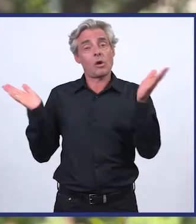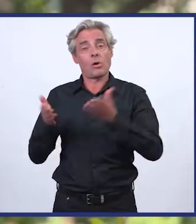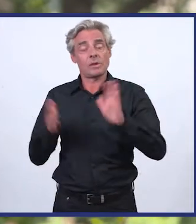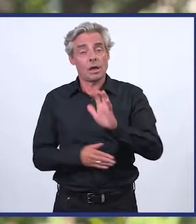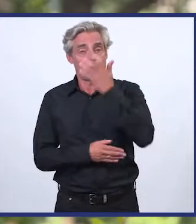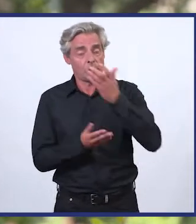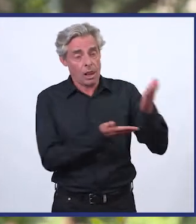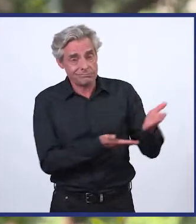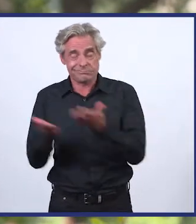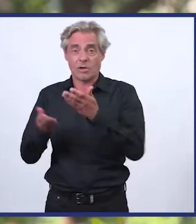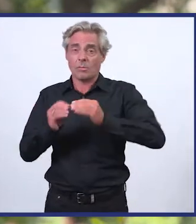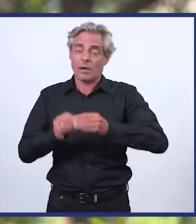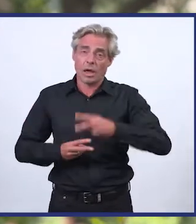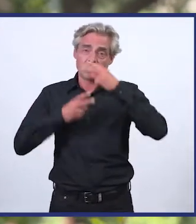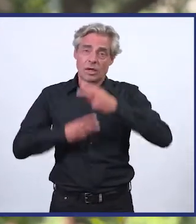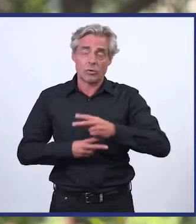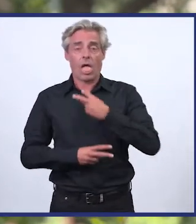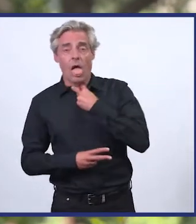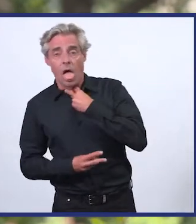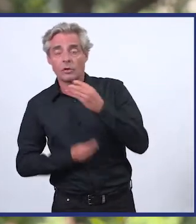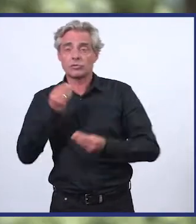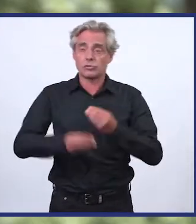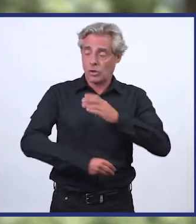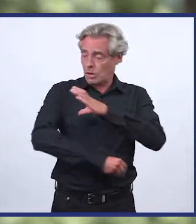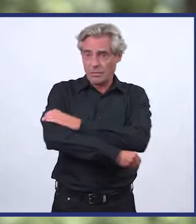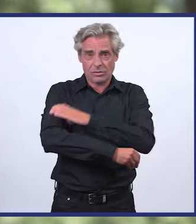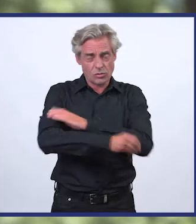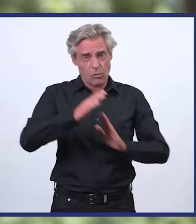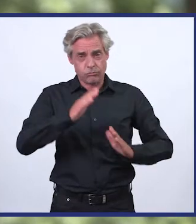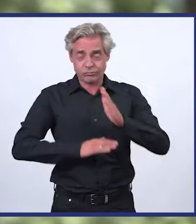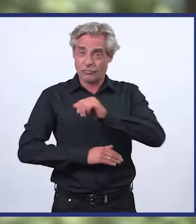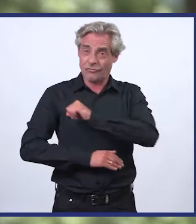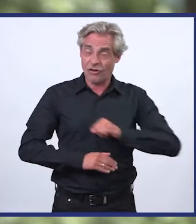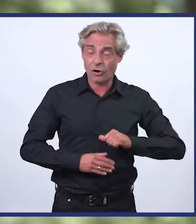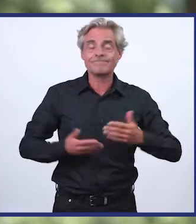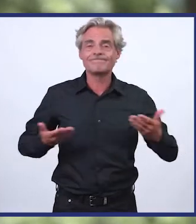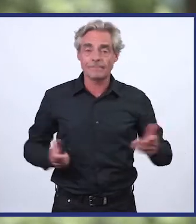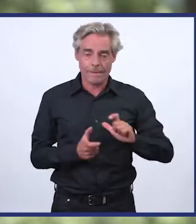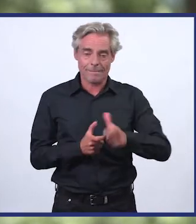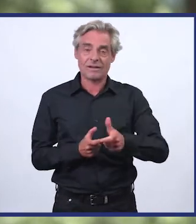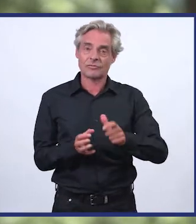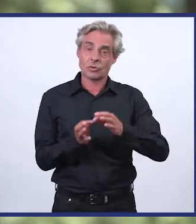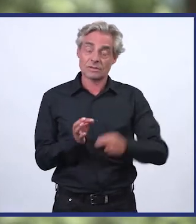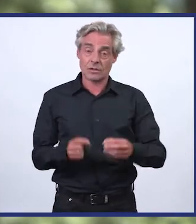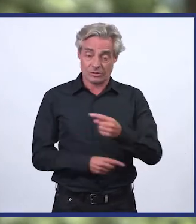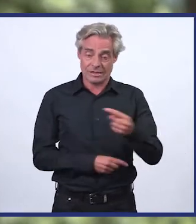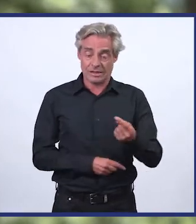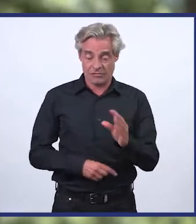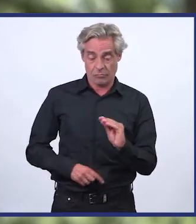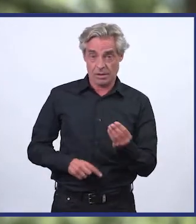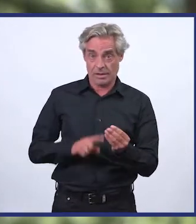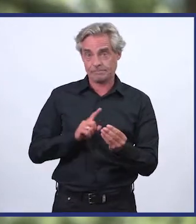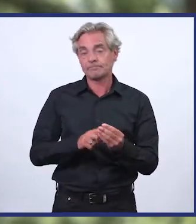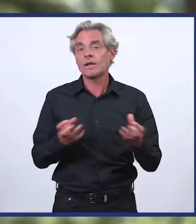de se retrouver en réanimation du fait de difficultés respiratoires, ou avoir une poussée d'hypertension artérielle sévère, et entraîner des